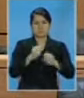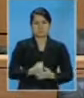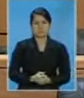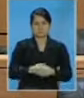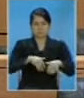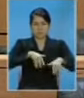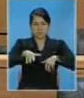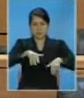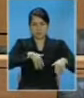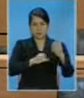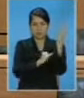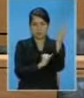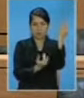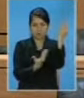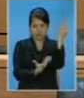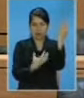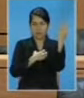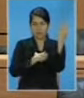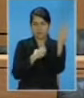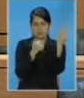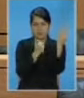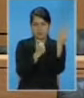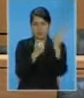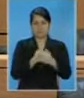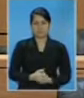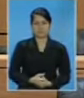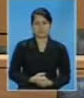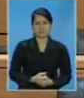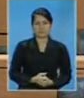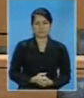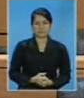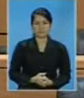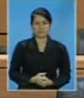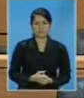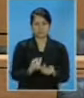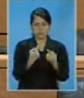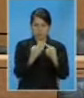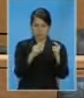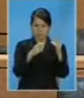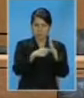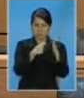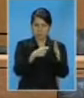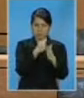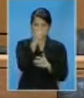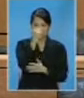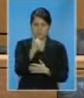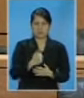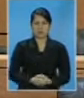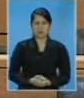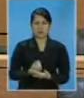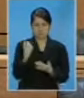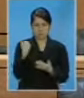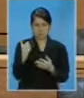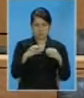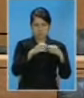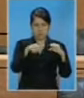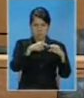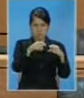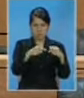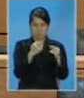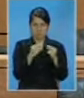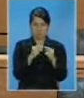ชาชน5จังหวัดชายแดนภาคใต้อยากได้ไหมอยากได้ครับแต่ทำไมที่มันไปไม่ได้เพราะว่ามีกระบวนการอม